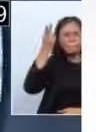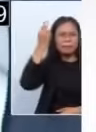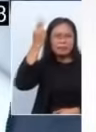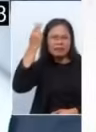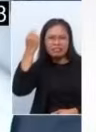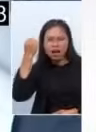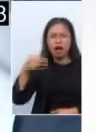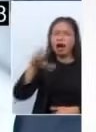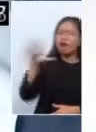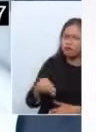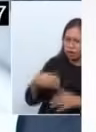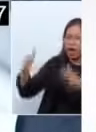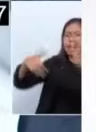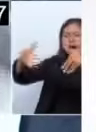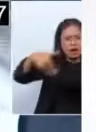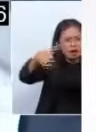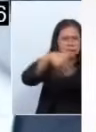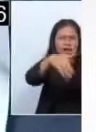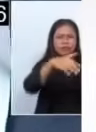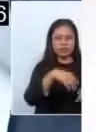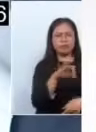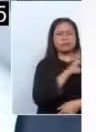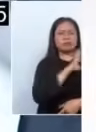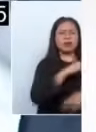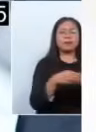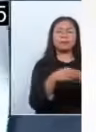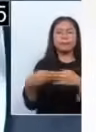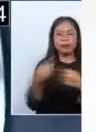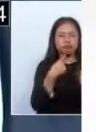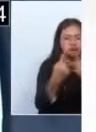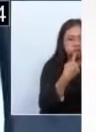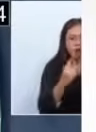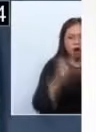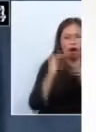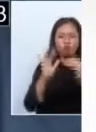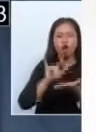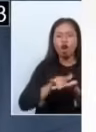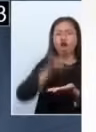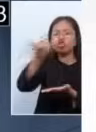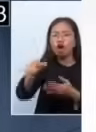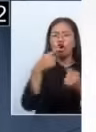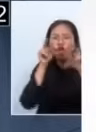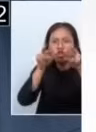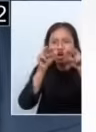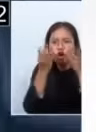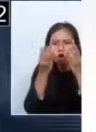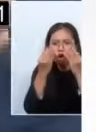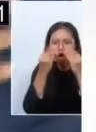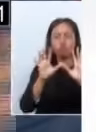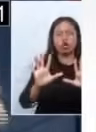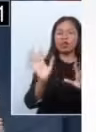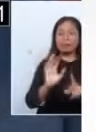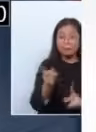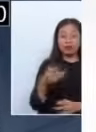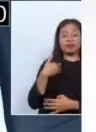yang notabene bukan bidangnya Mas Ganjar ansih dan juga bukan bidangnya Pak Prabowo ansih. Tetapi sekali